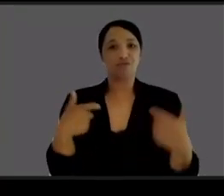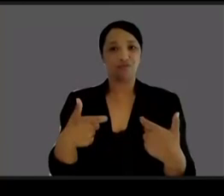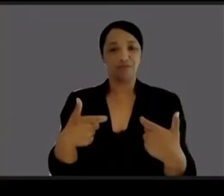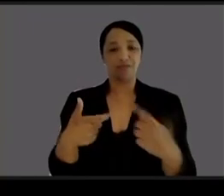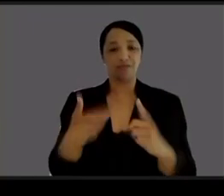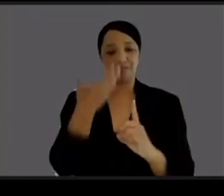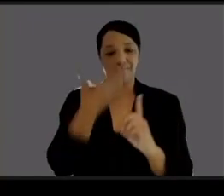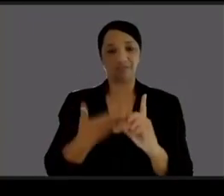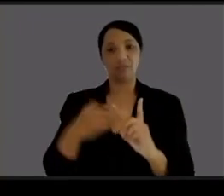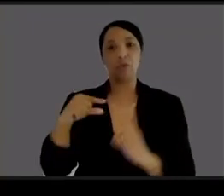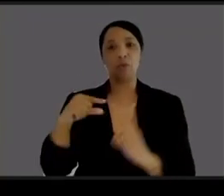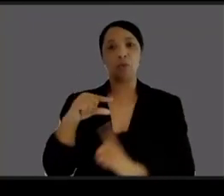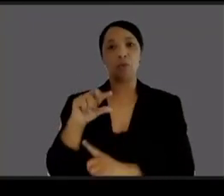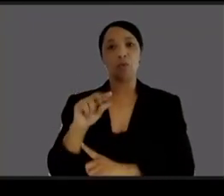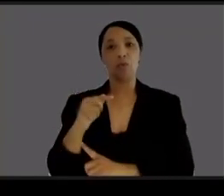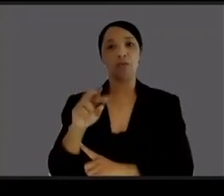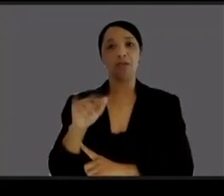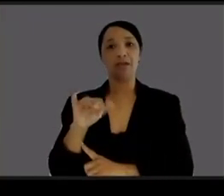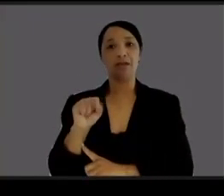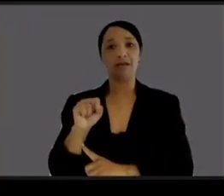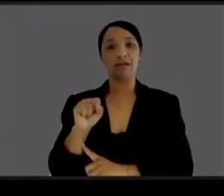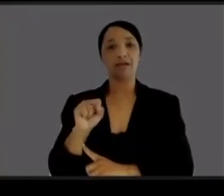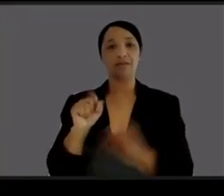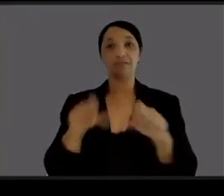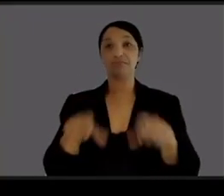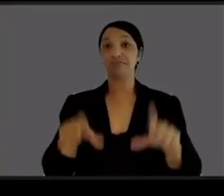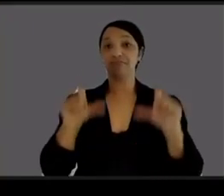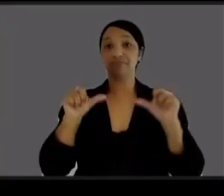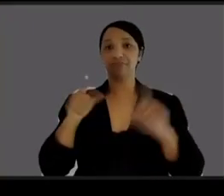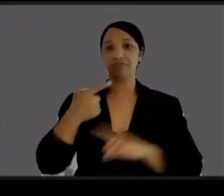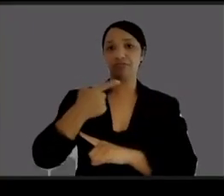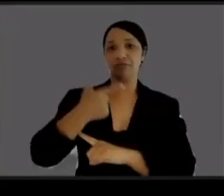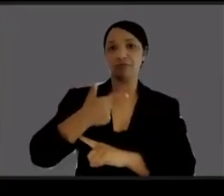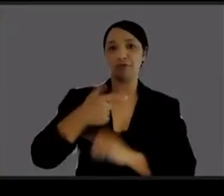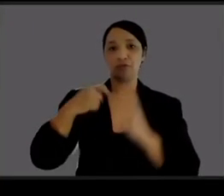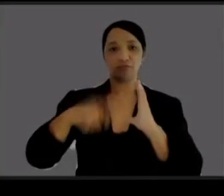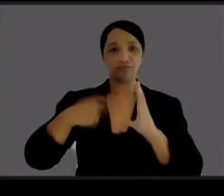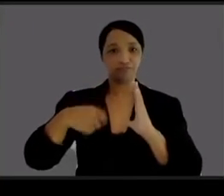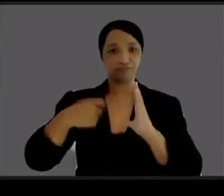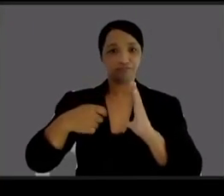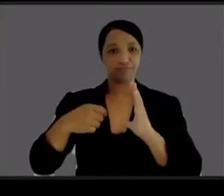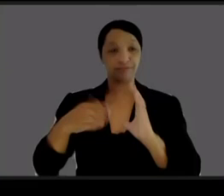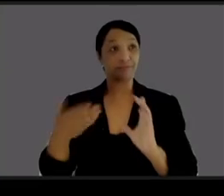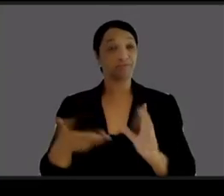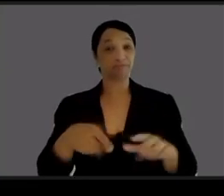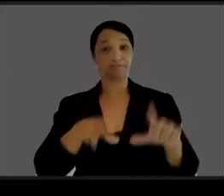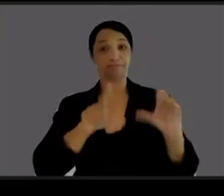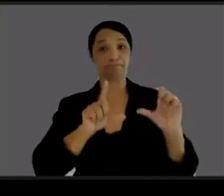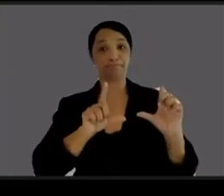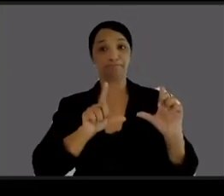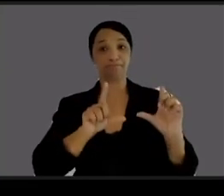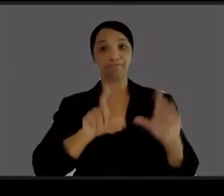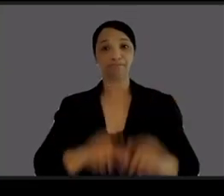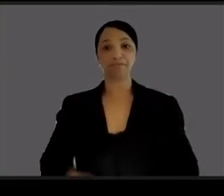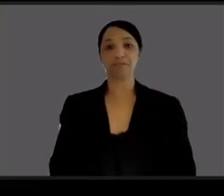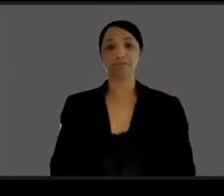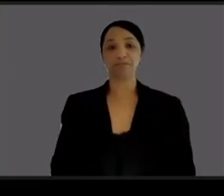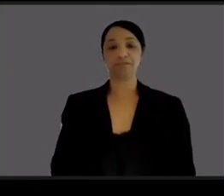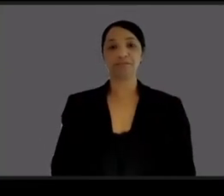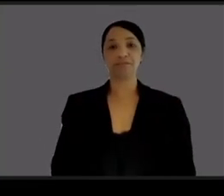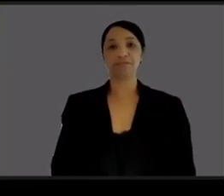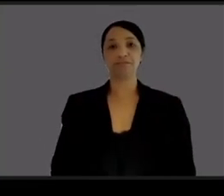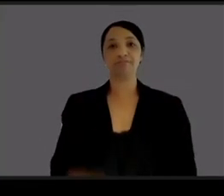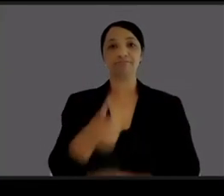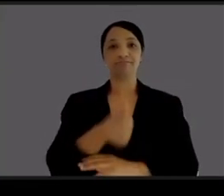انطونيو جوتيريس والذي سيدلي امامكم بهذا الخطاب المصور اصحاب